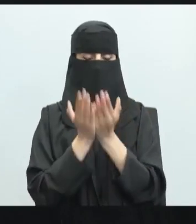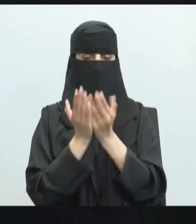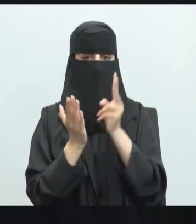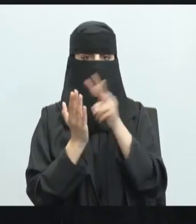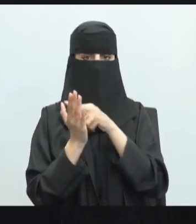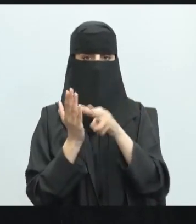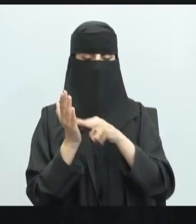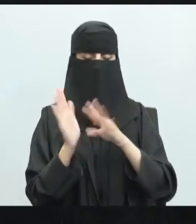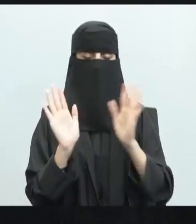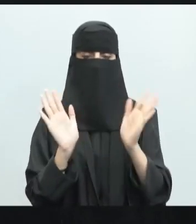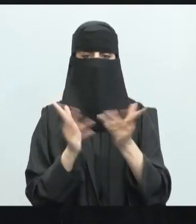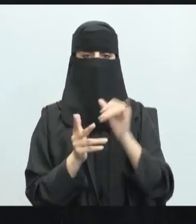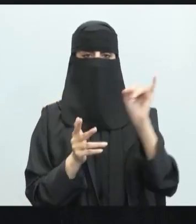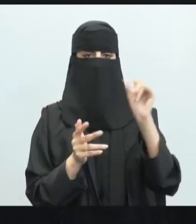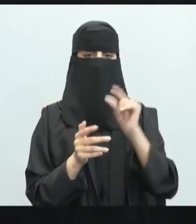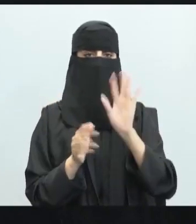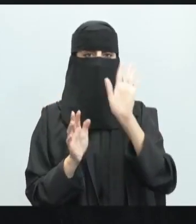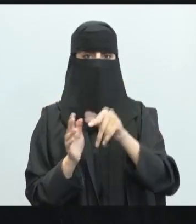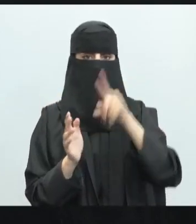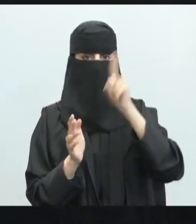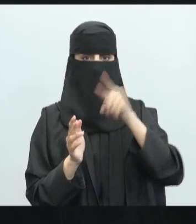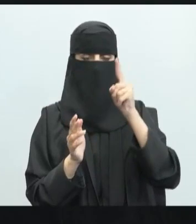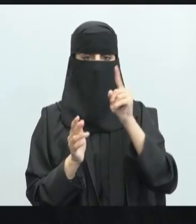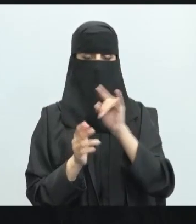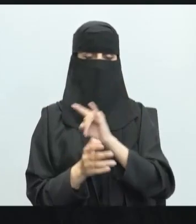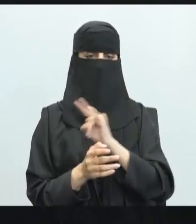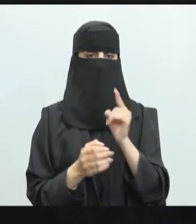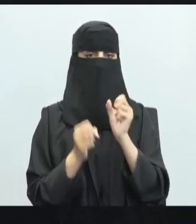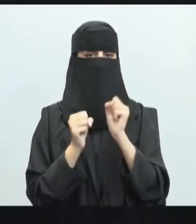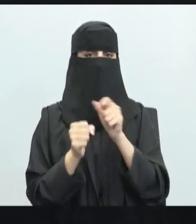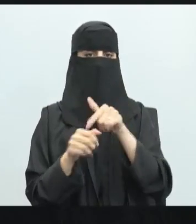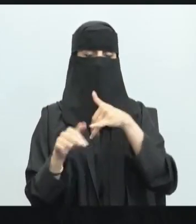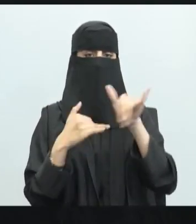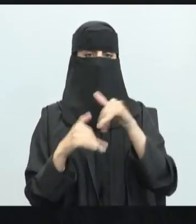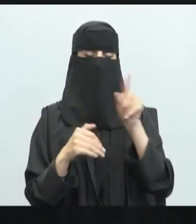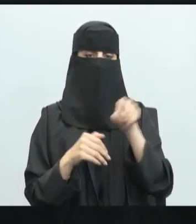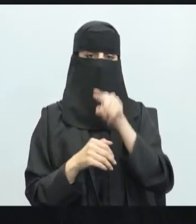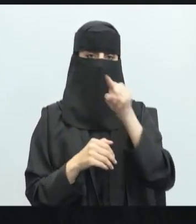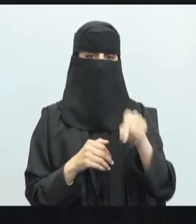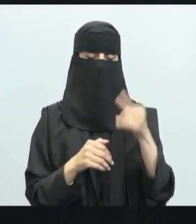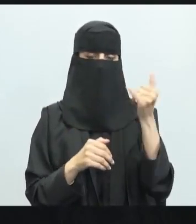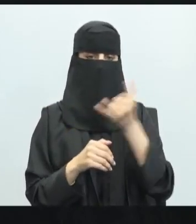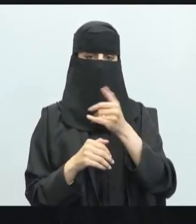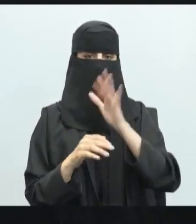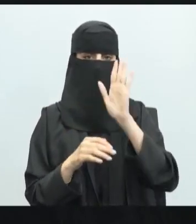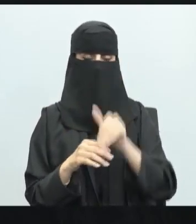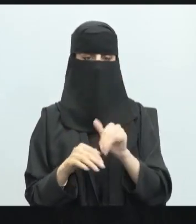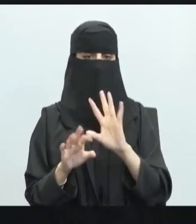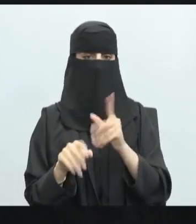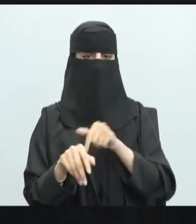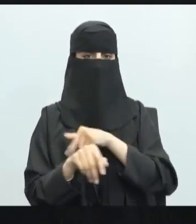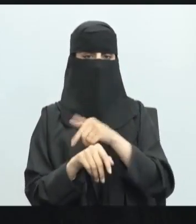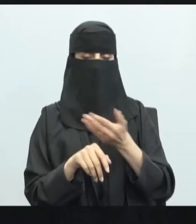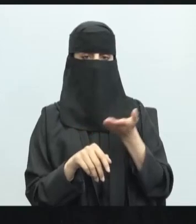ما في يوم وليلة؟ نقول أن ذلك طريقة خاطئة، فلا بد أن يكون لديك